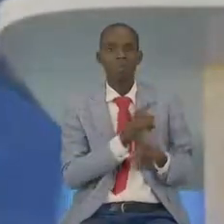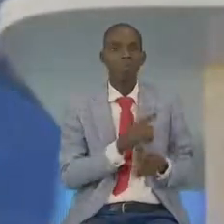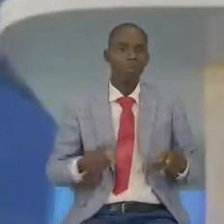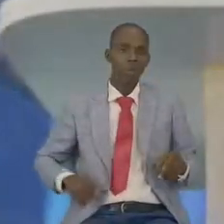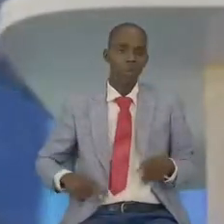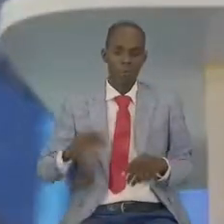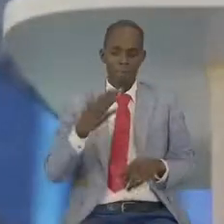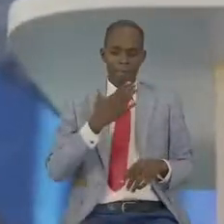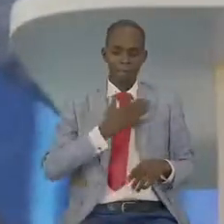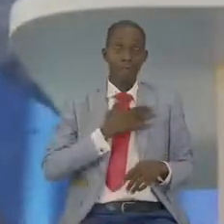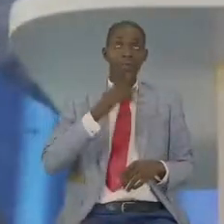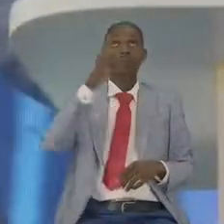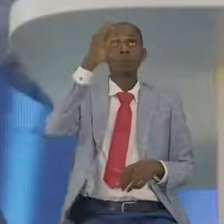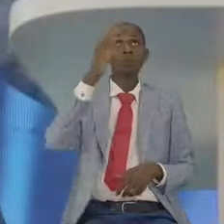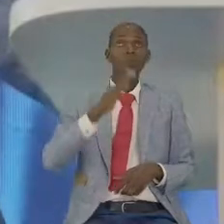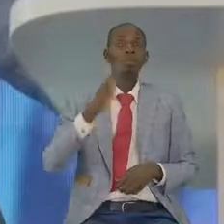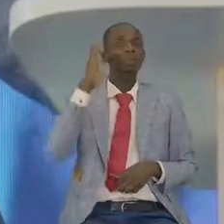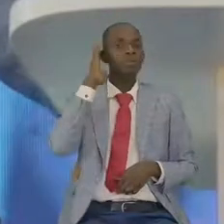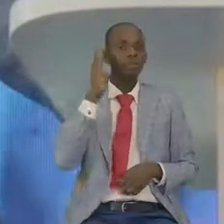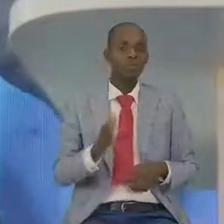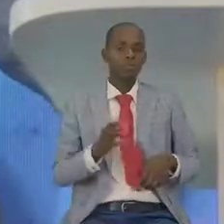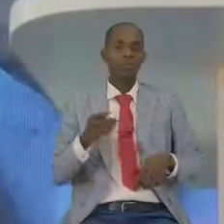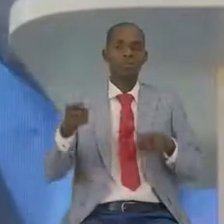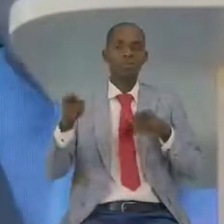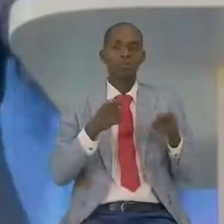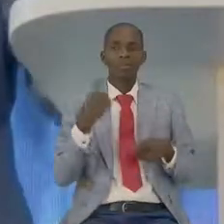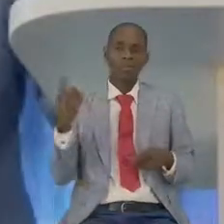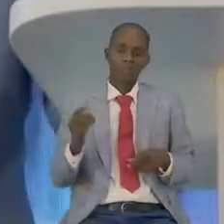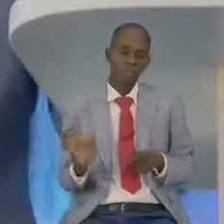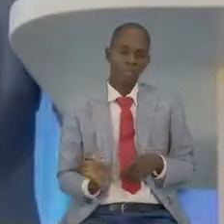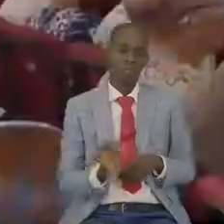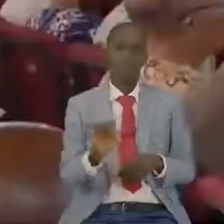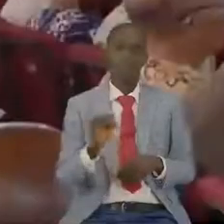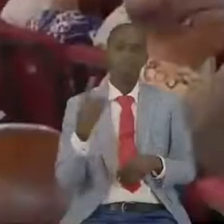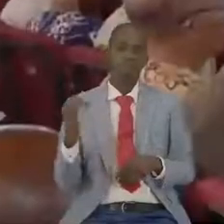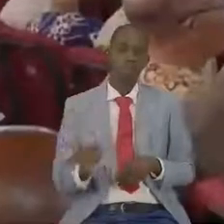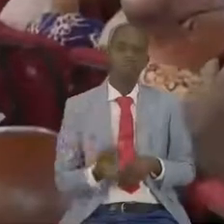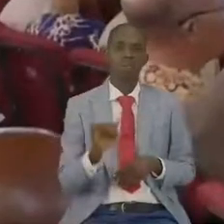mon Dieu, règnera éternellement et à toujours.